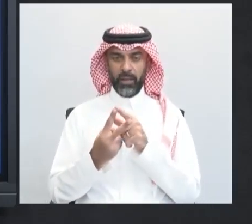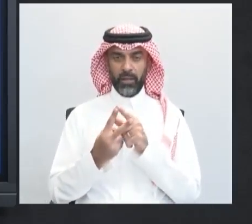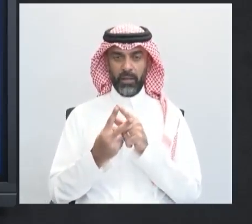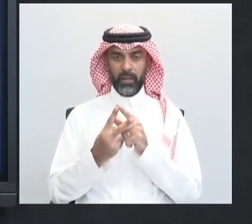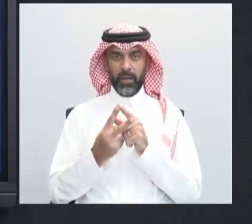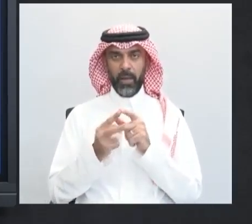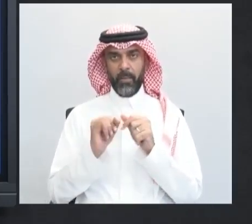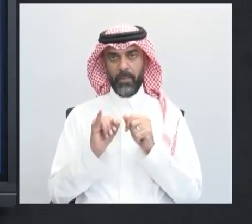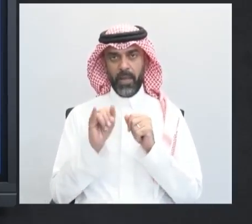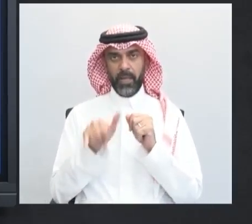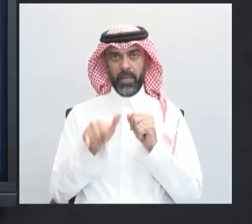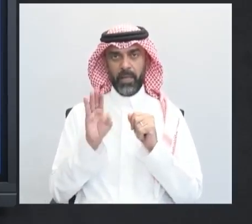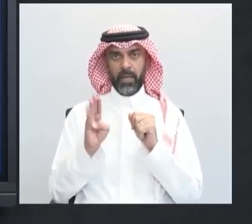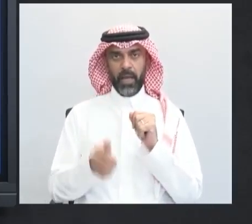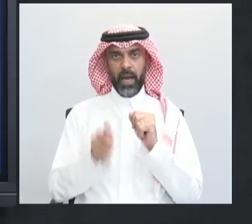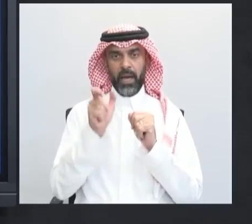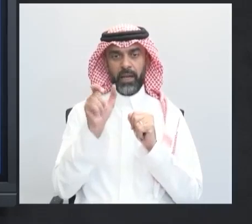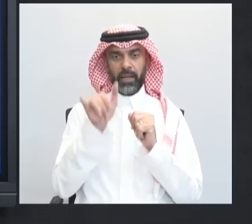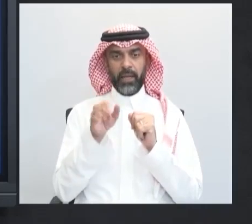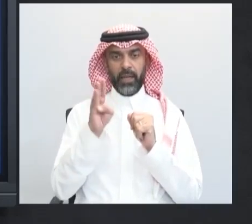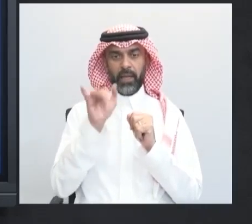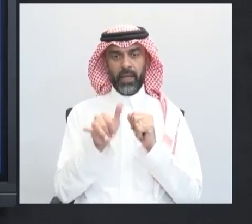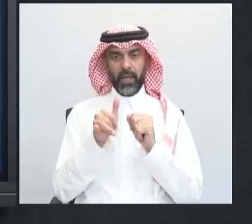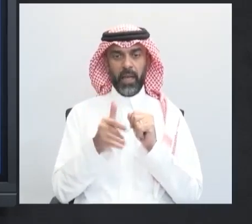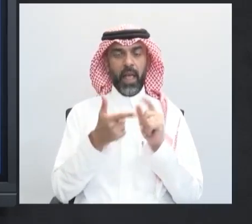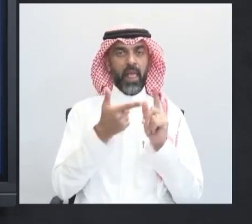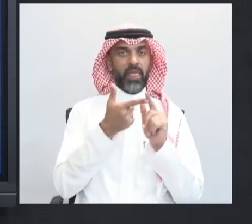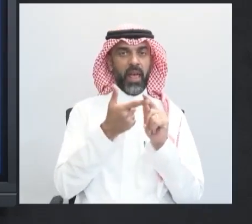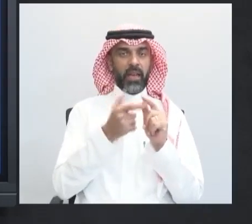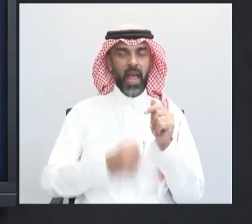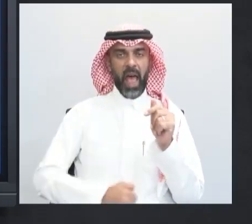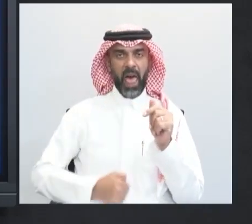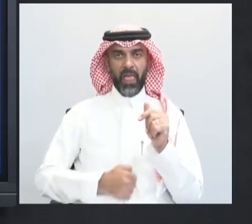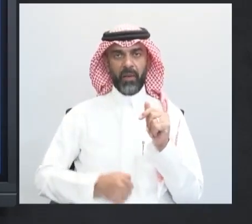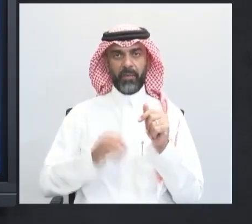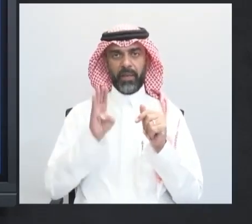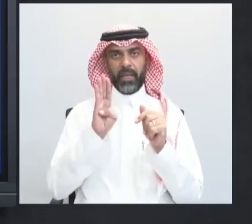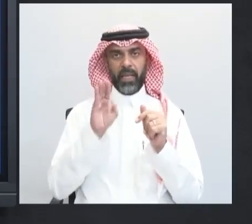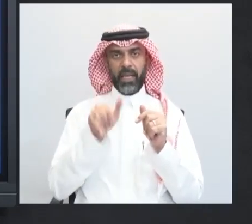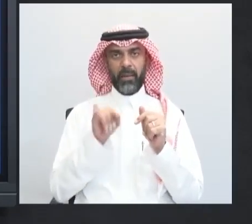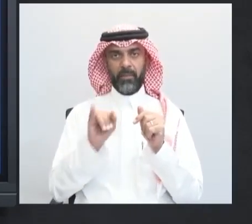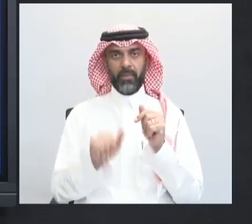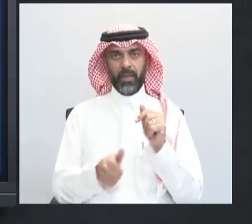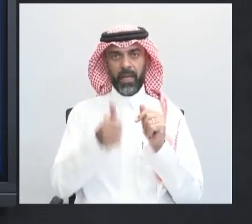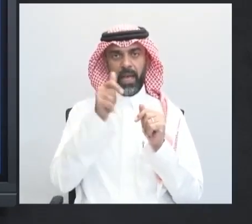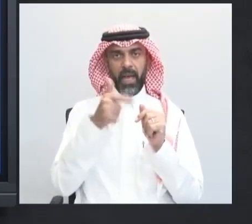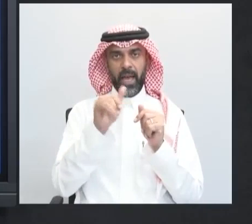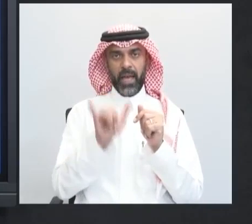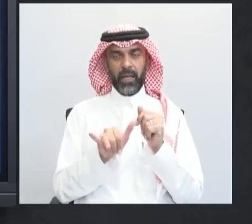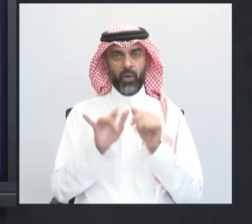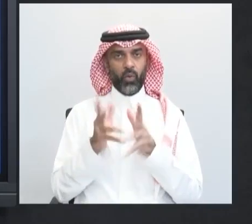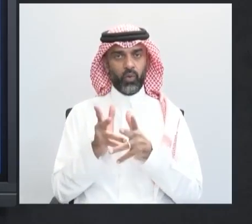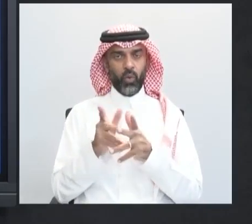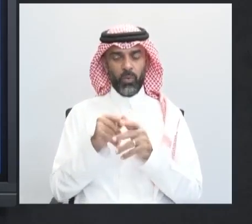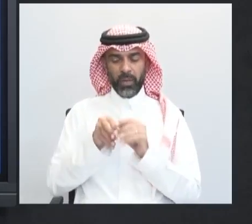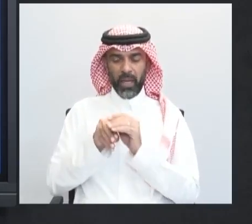هضم ميكانيكي في النوع الاخر في الشق الاخر يظهر معنا الهضم الكيميائي الهضم الكيميائي لهذا الطعام من خلال